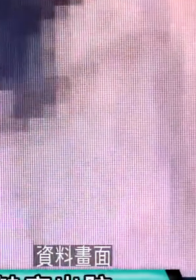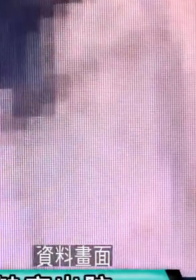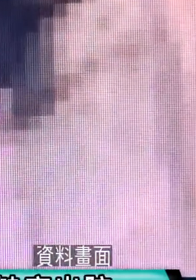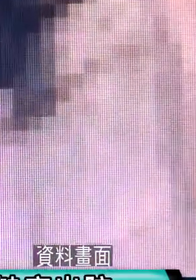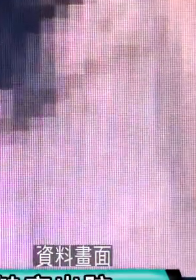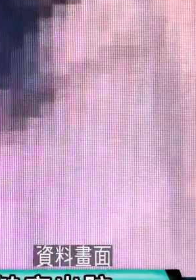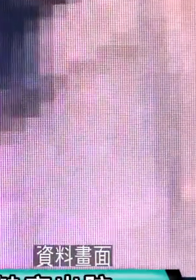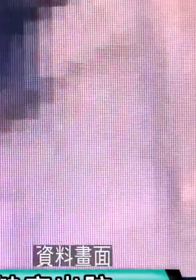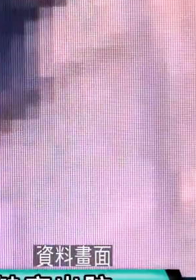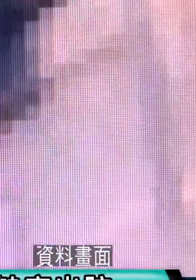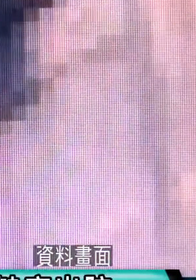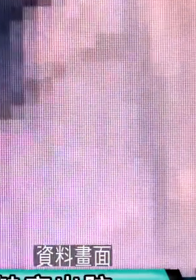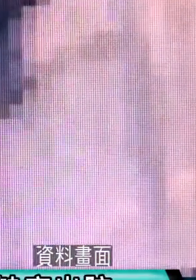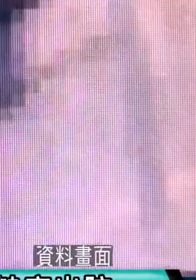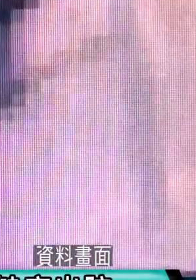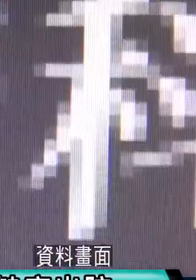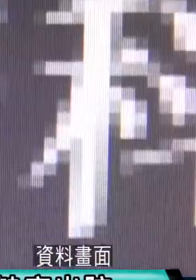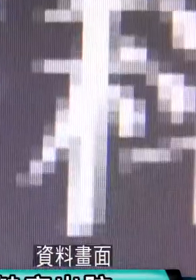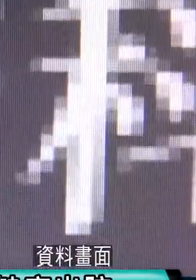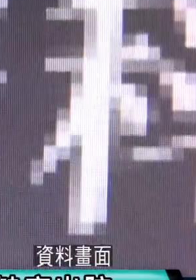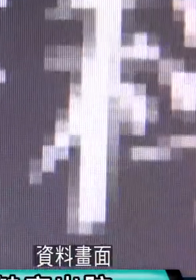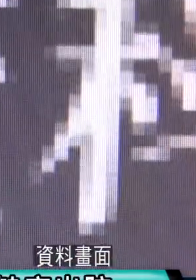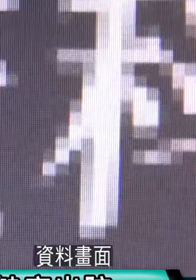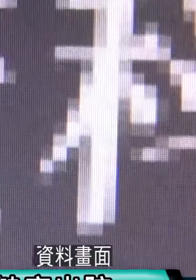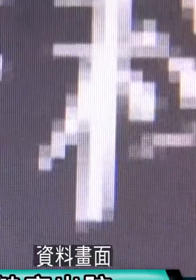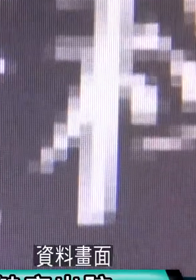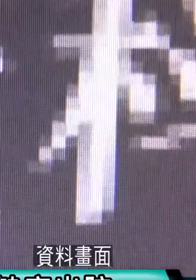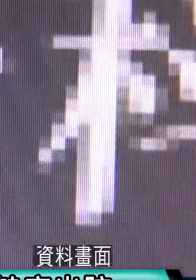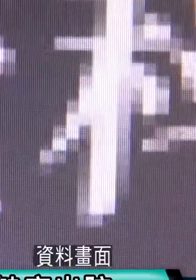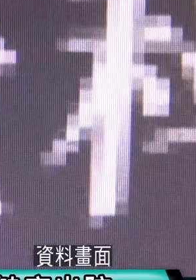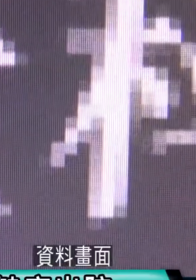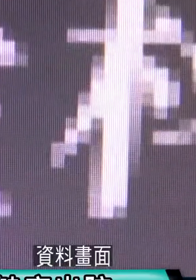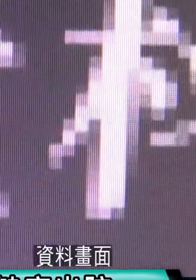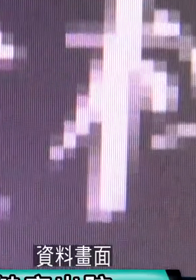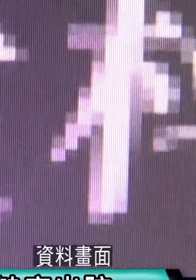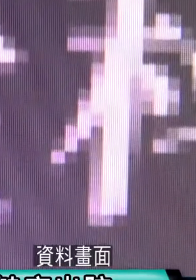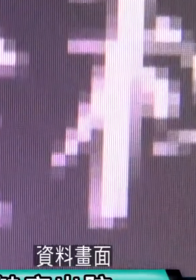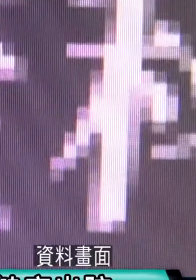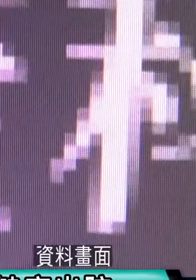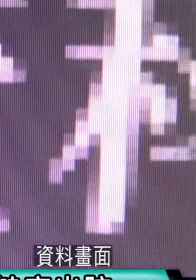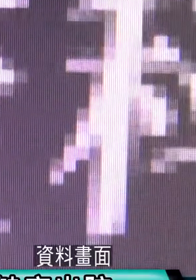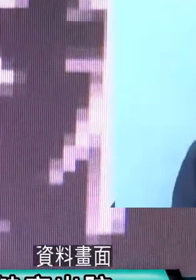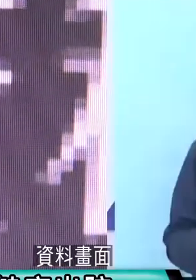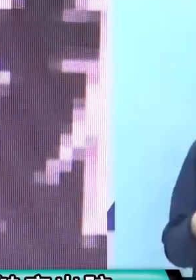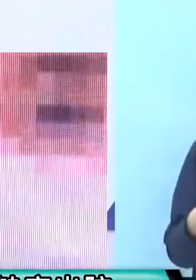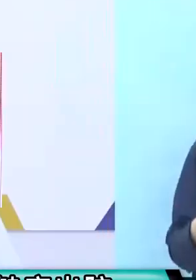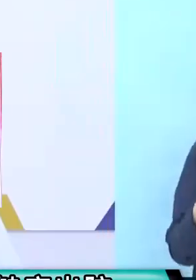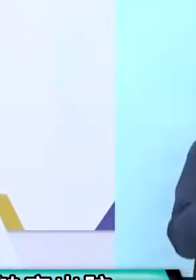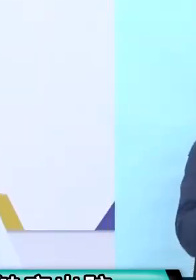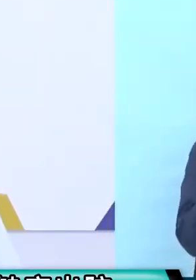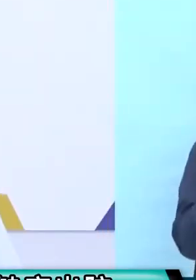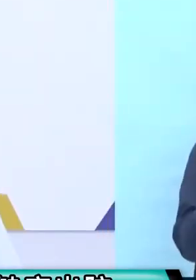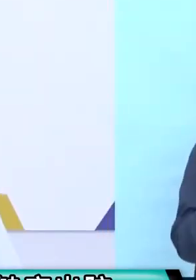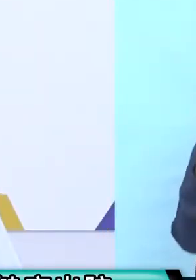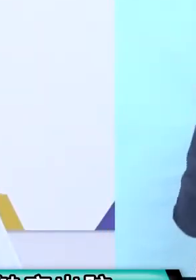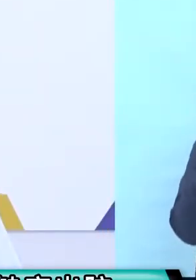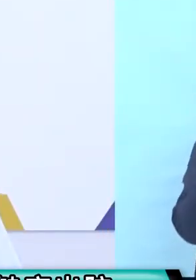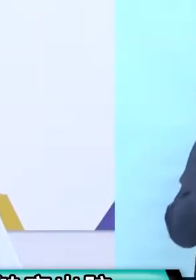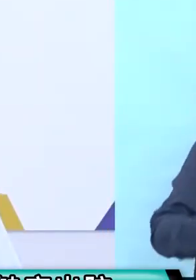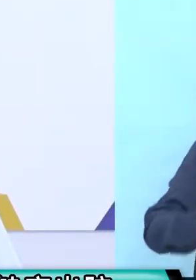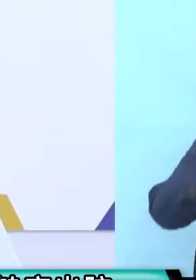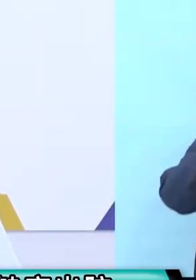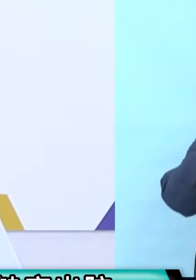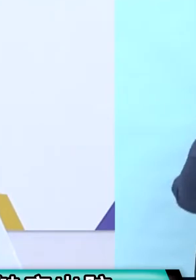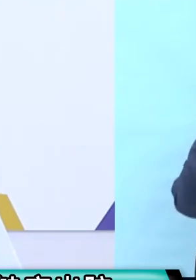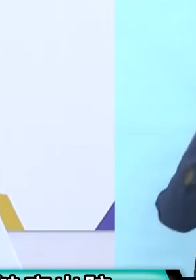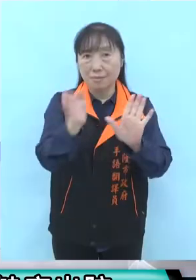科传出6位新生儿染疫的情况，市长林佑昌表示，经过转送台北相关医院医疗照护后，基本上都